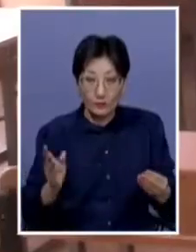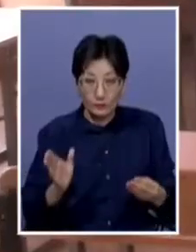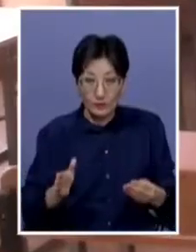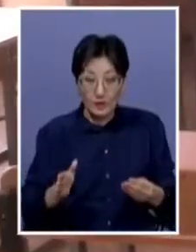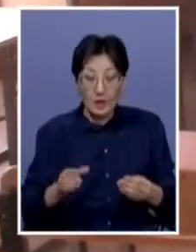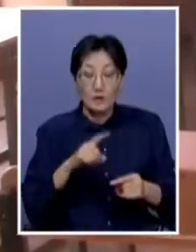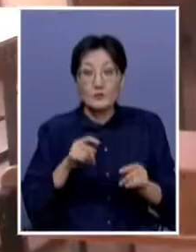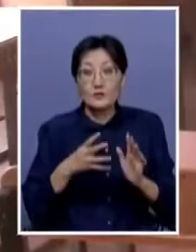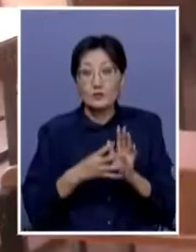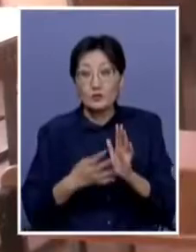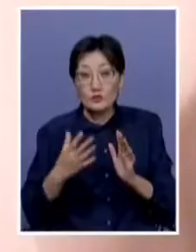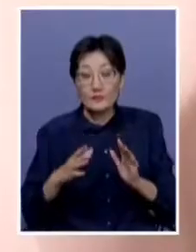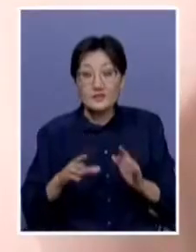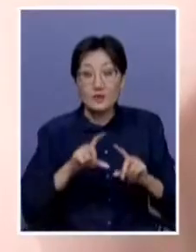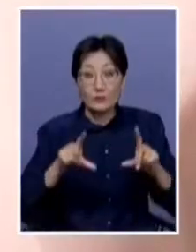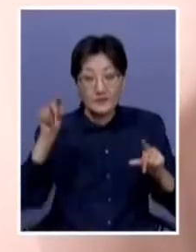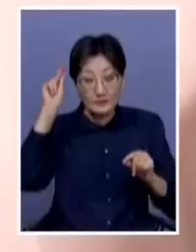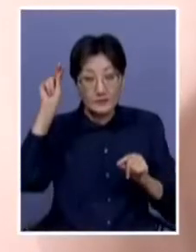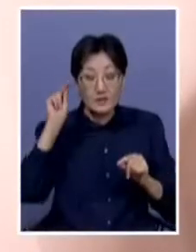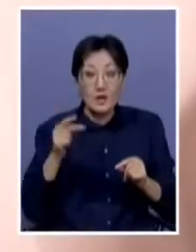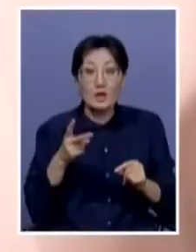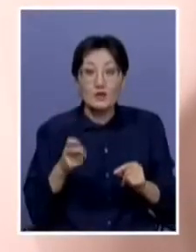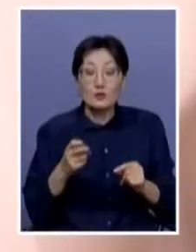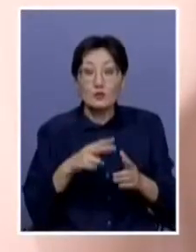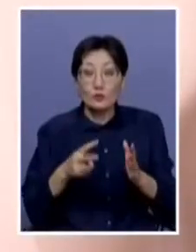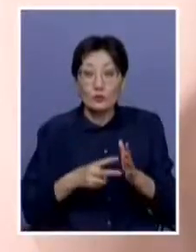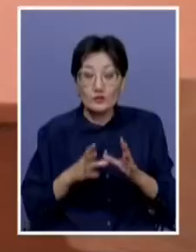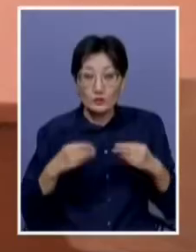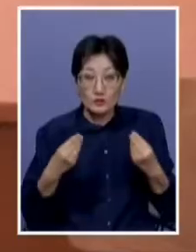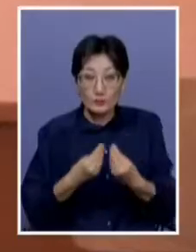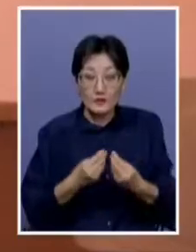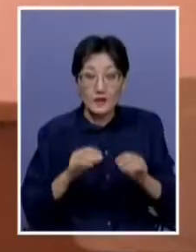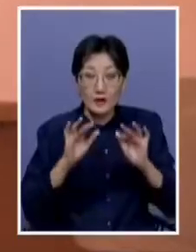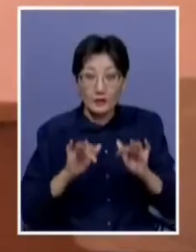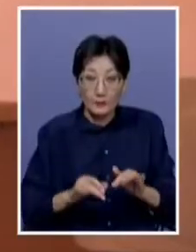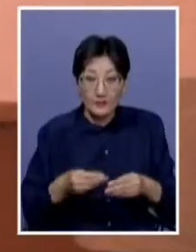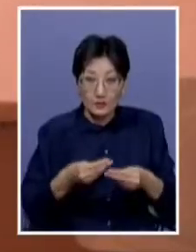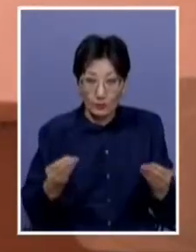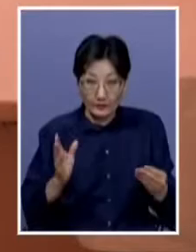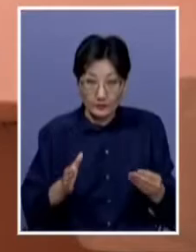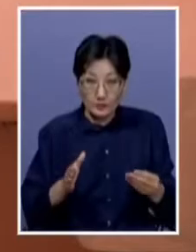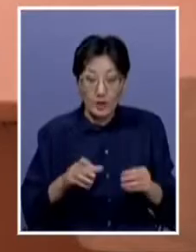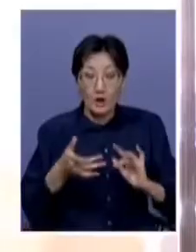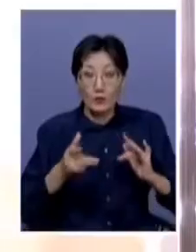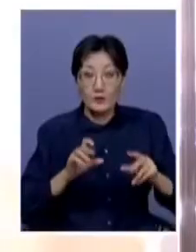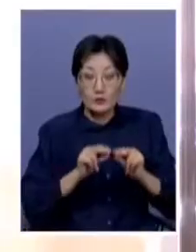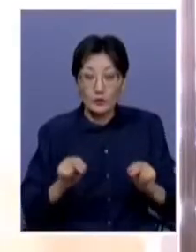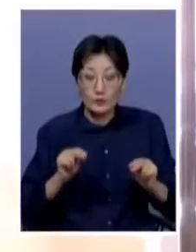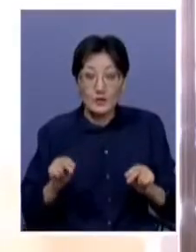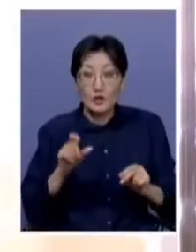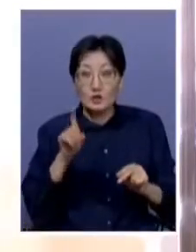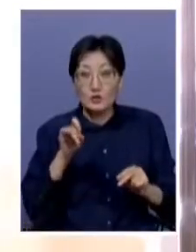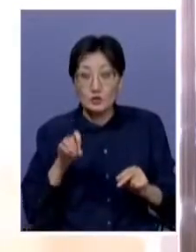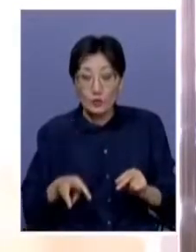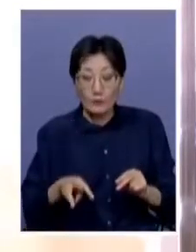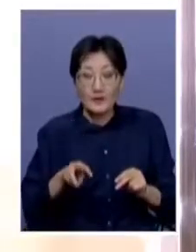Осылайша нөмірі 95-ші жалпы білім беретін мектеп 217 отбасыны компьютермен жабдықтамақ. Сонымен қатар онлайн сабақтарды Zoom,